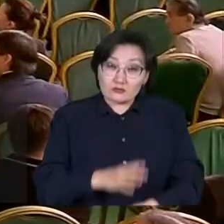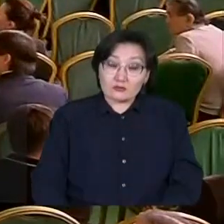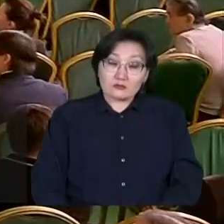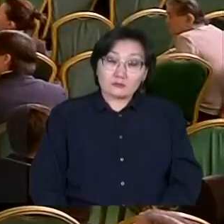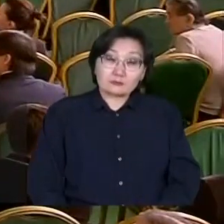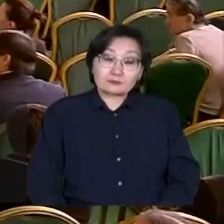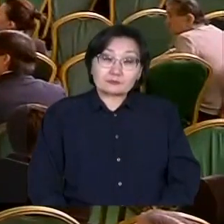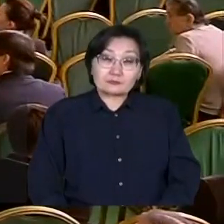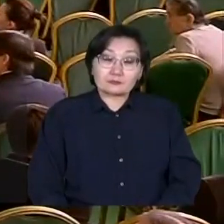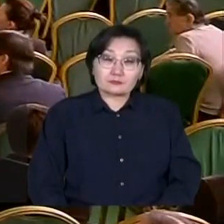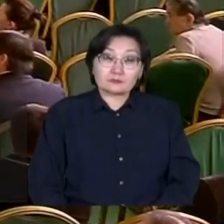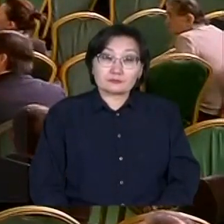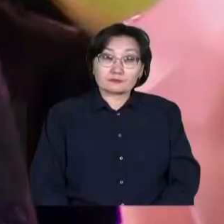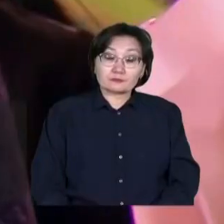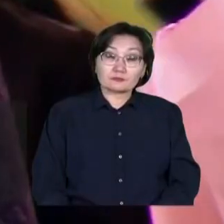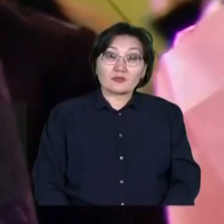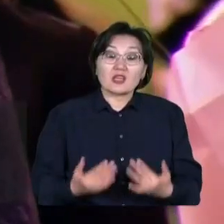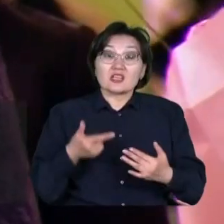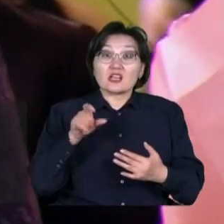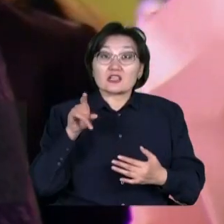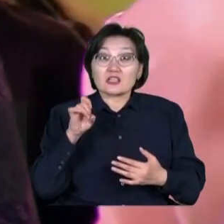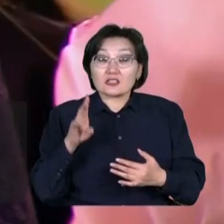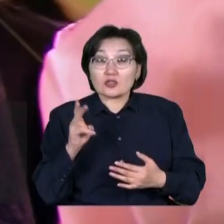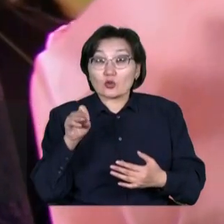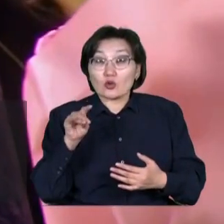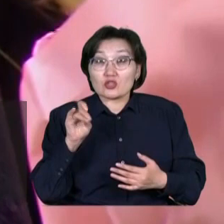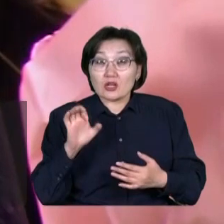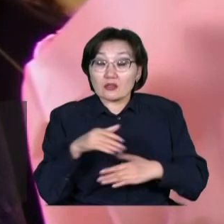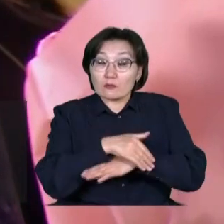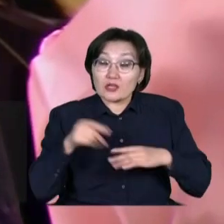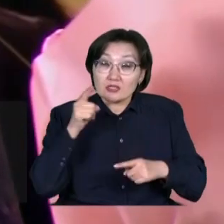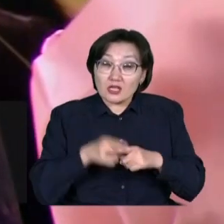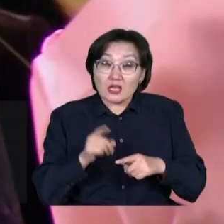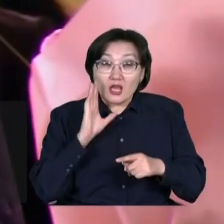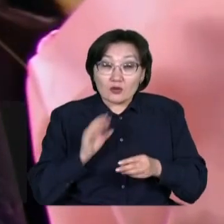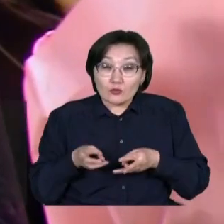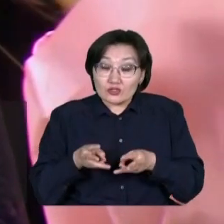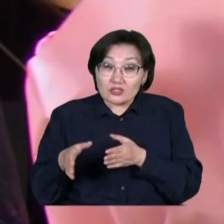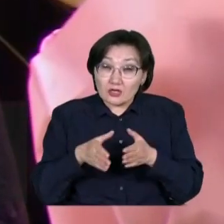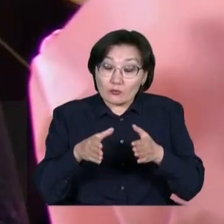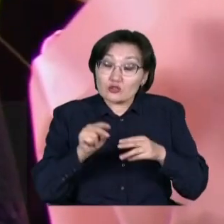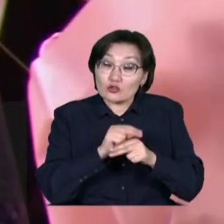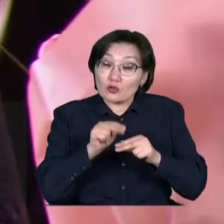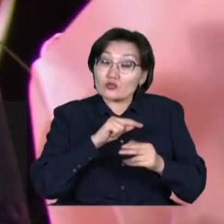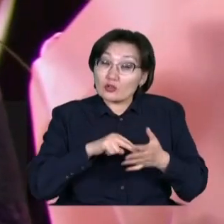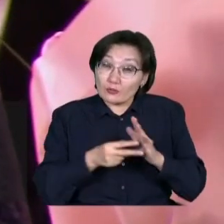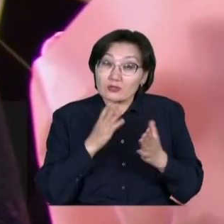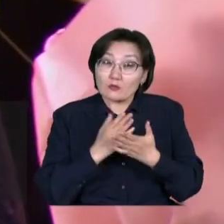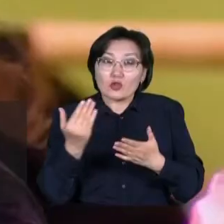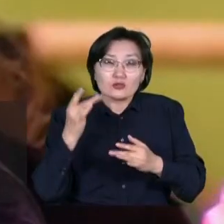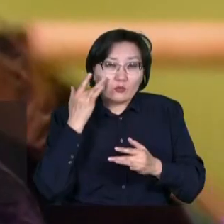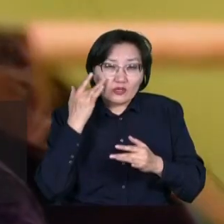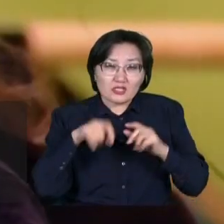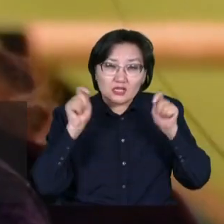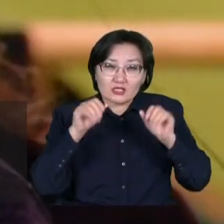планах ремонт арычной системы? Гагарин мен Қожанов көшелерінің қиылысында арық жүйесін жөндеу жоспарда бар ма? Онда үнемі жаңбыр